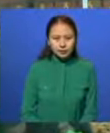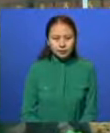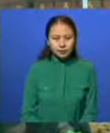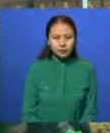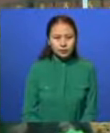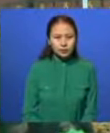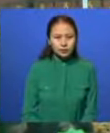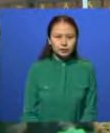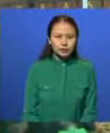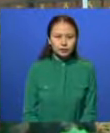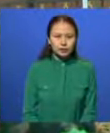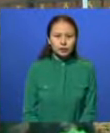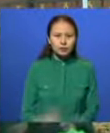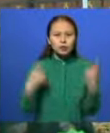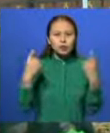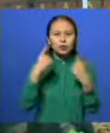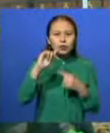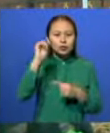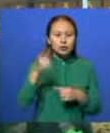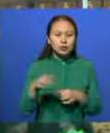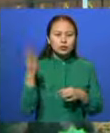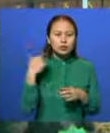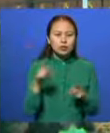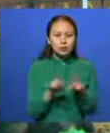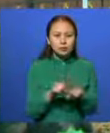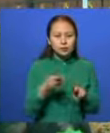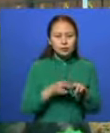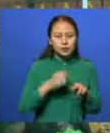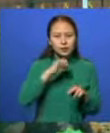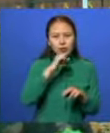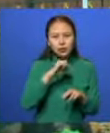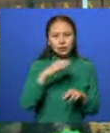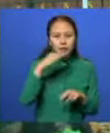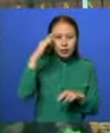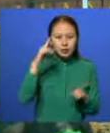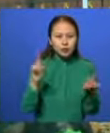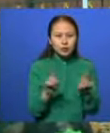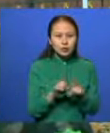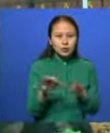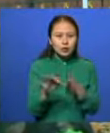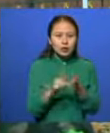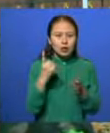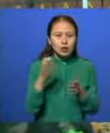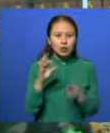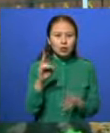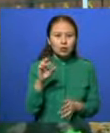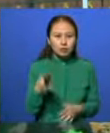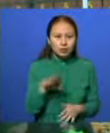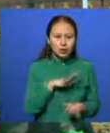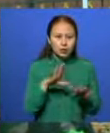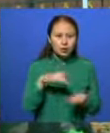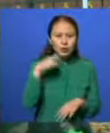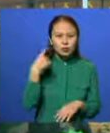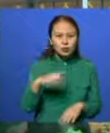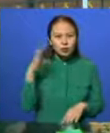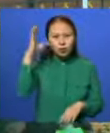Годы Великой Отечественной войны. Ұлы Отан соғысы жылдарында аталарымыз бен әкелеріміз бір окопта соғысты. Қазақ, орыс, өзбек,